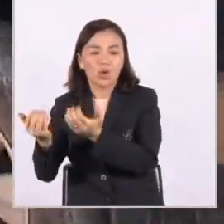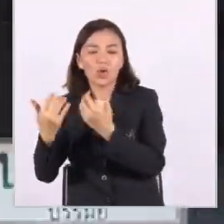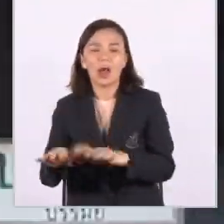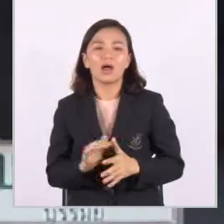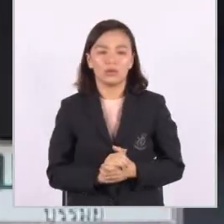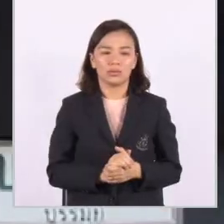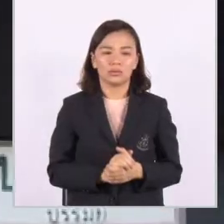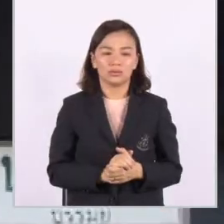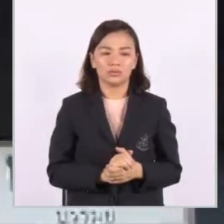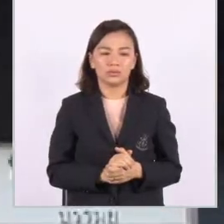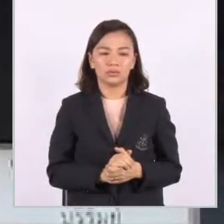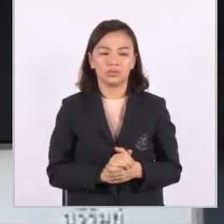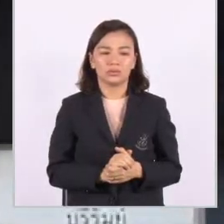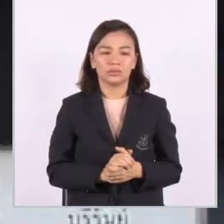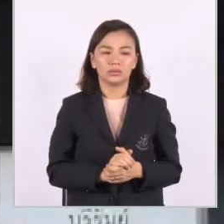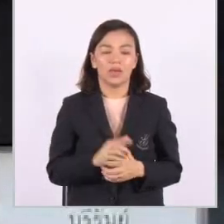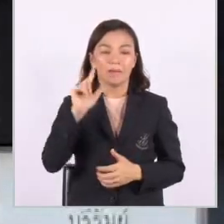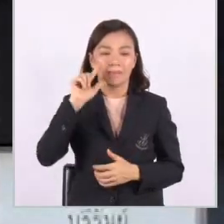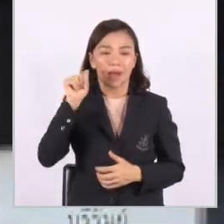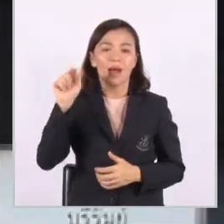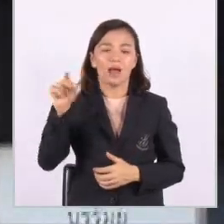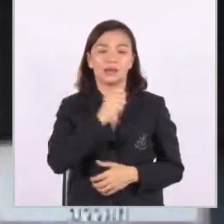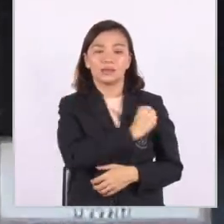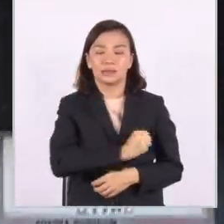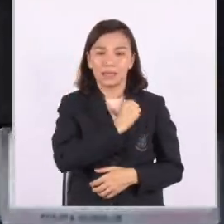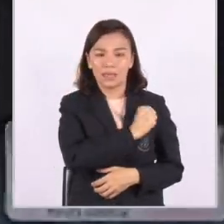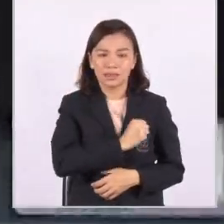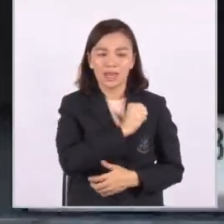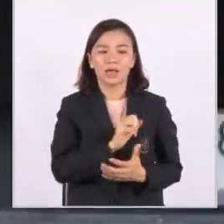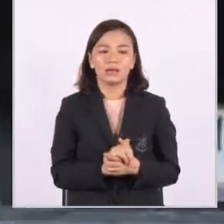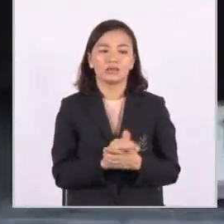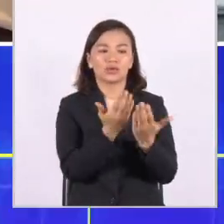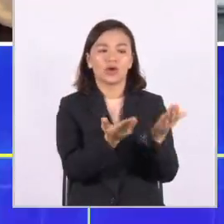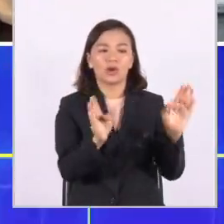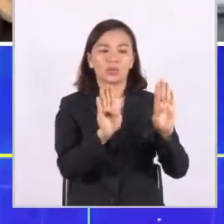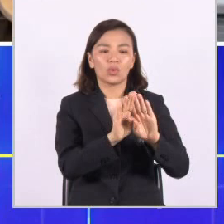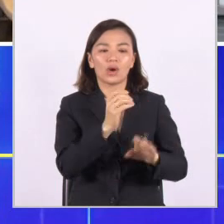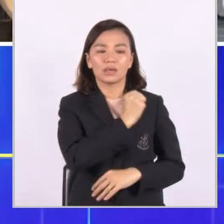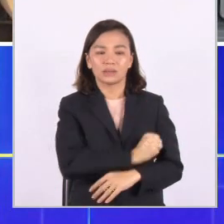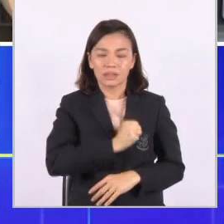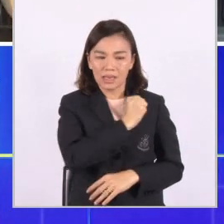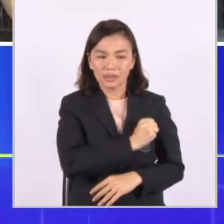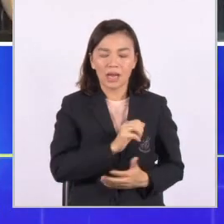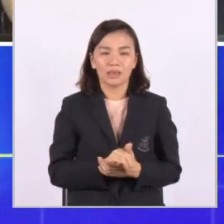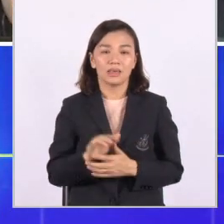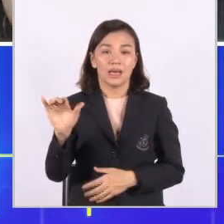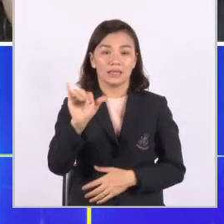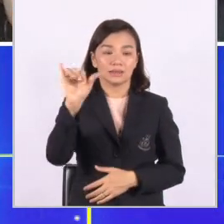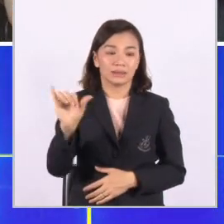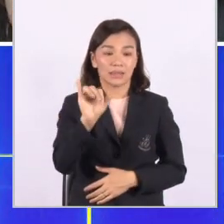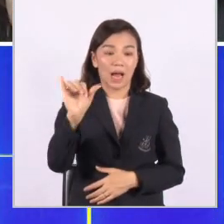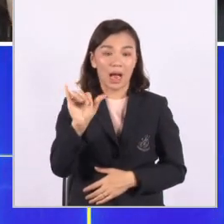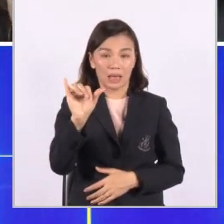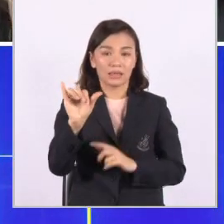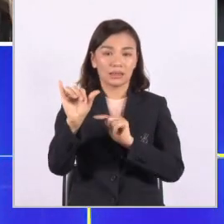ไรด้วยอ่ะ เธอก็เสียใจนะฮะแม่ก็เสียใจบรรดาญาติยายก็เสียใจยายนะฮะยายน้องกันนันยายละมุน